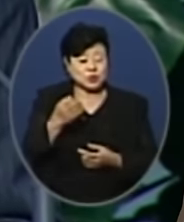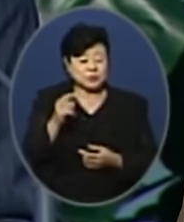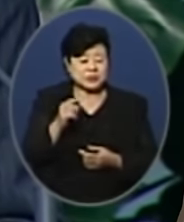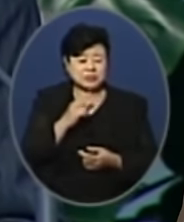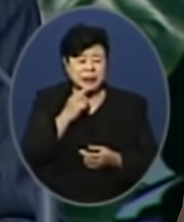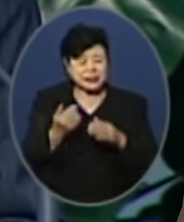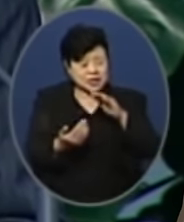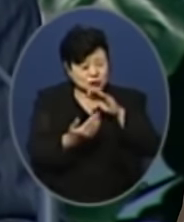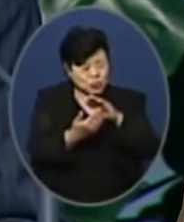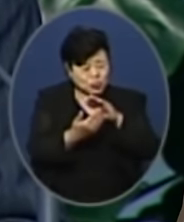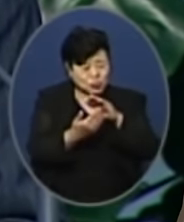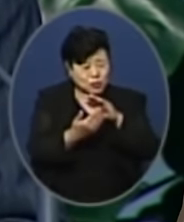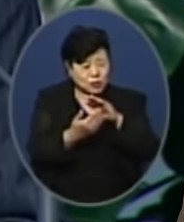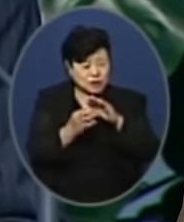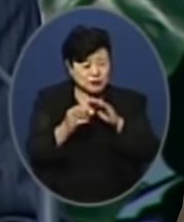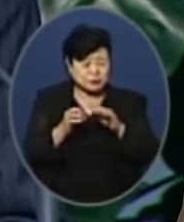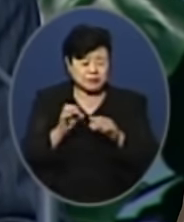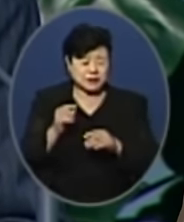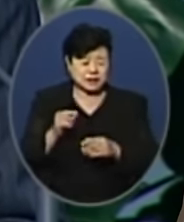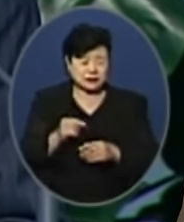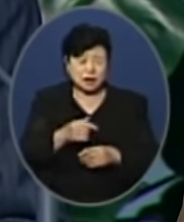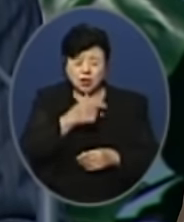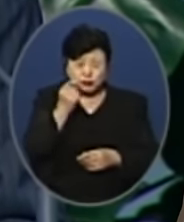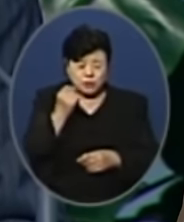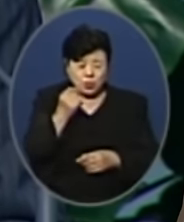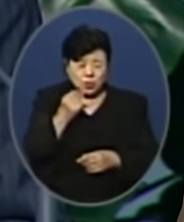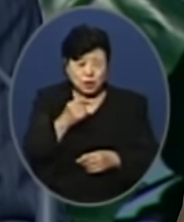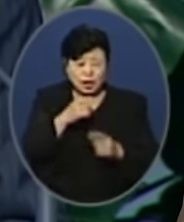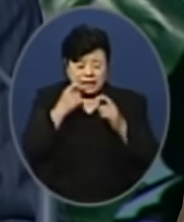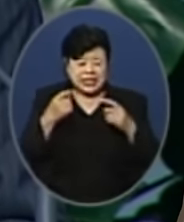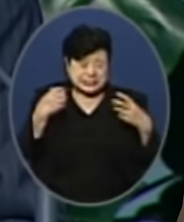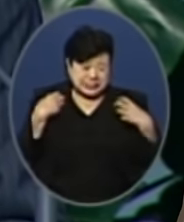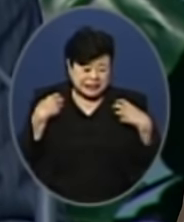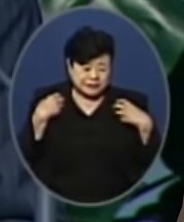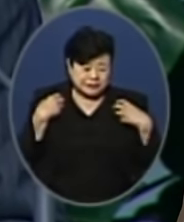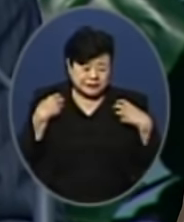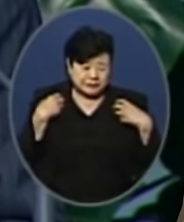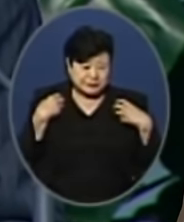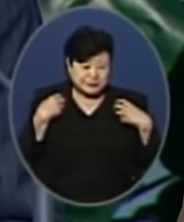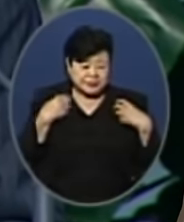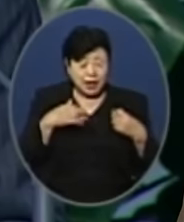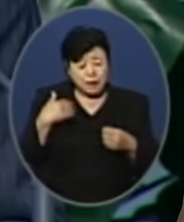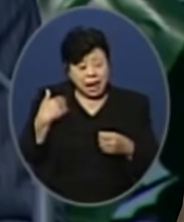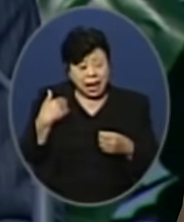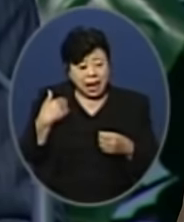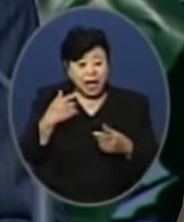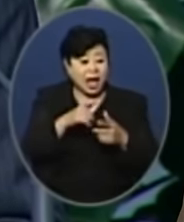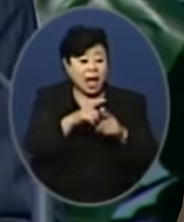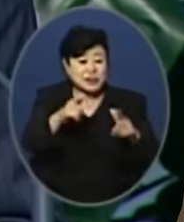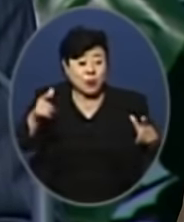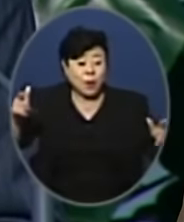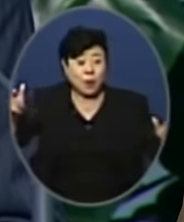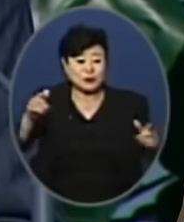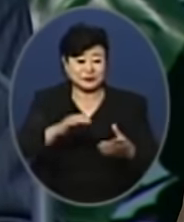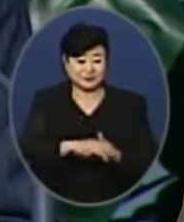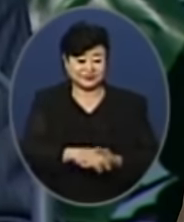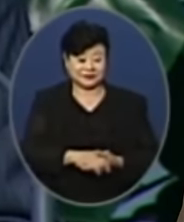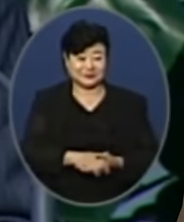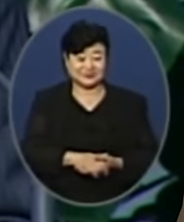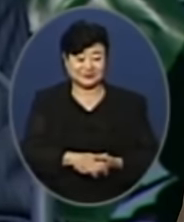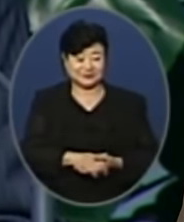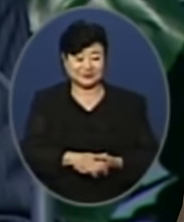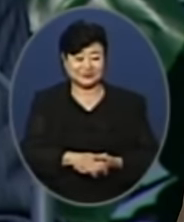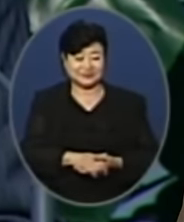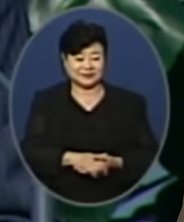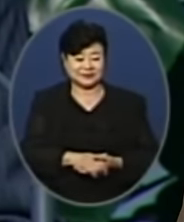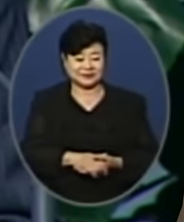90%만 이루었다, 10% 너희들을 맡아 해라, 그건 난 모르겠다, 그러고 세상에